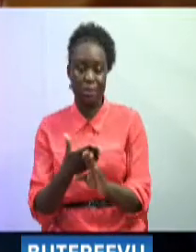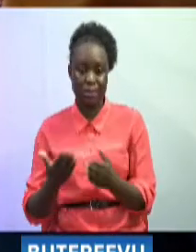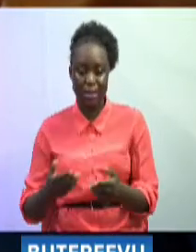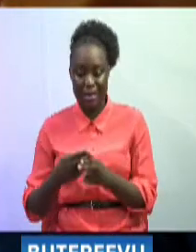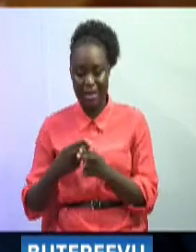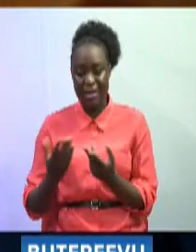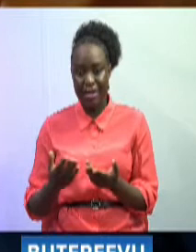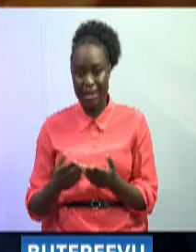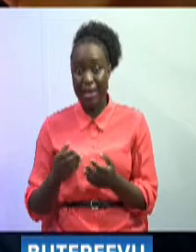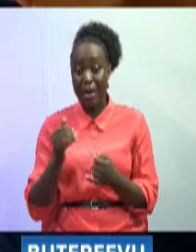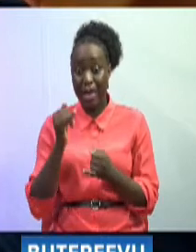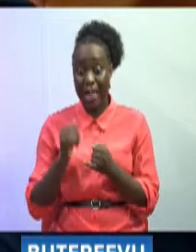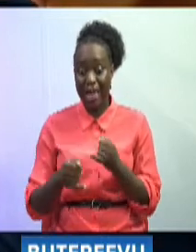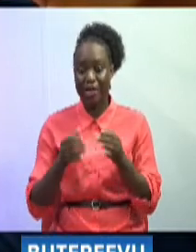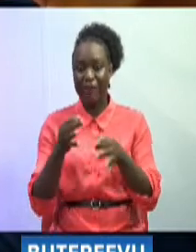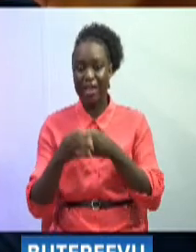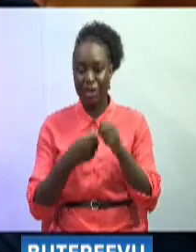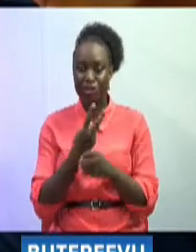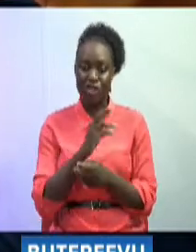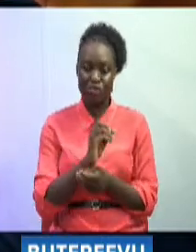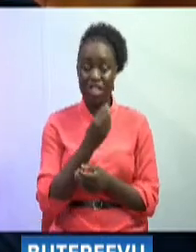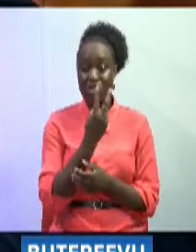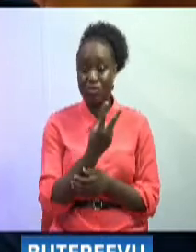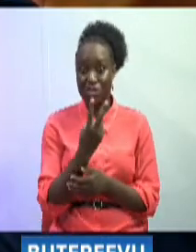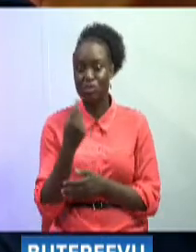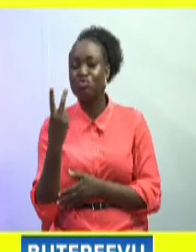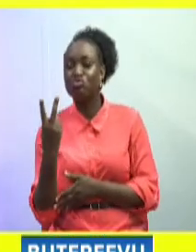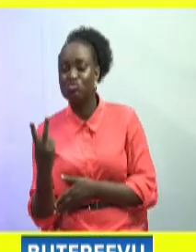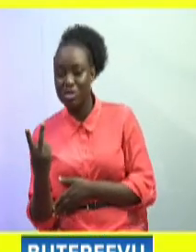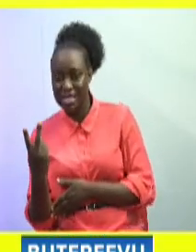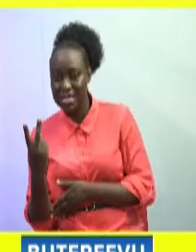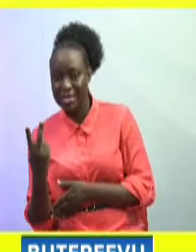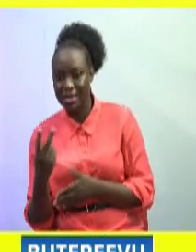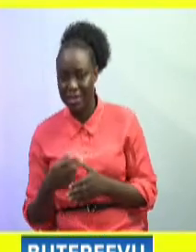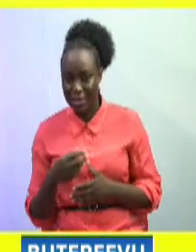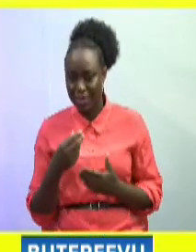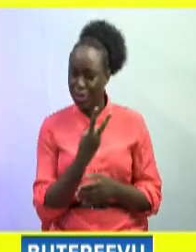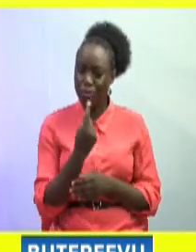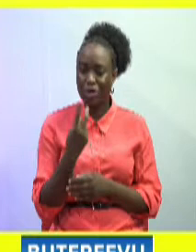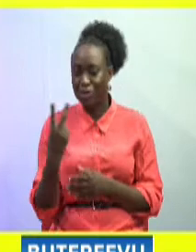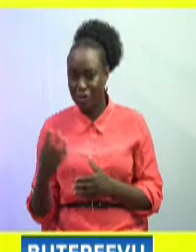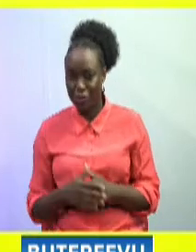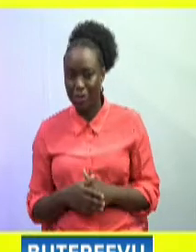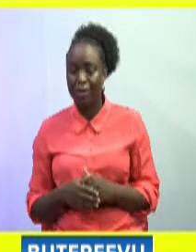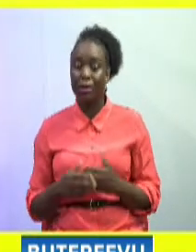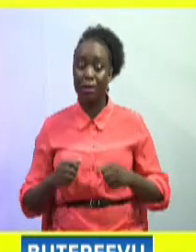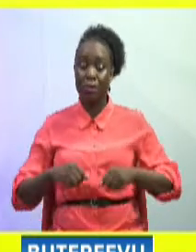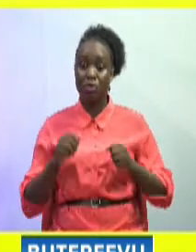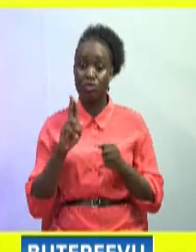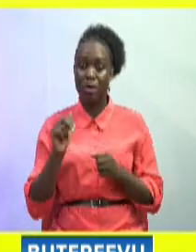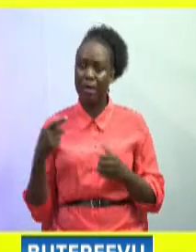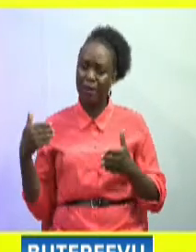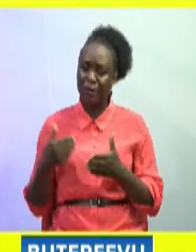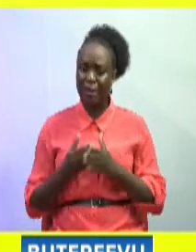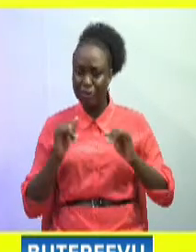omwaka gw'ebyensimbi 2021-2022. Ssenkulu wa URA John Musinguzi agamba nti baze bagezaako okulaba nga